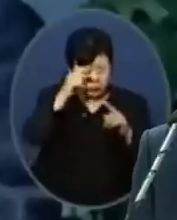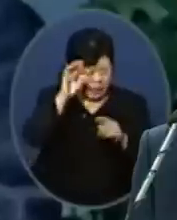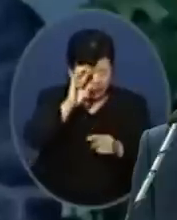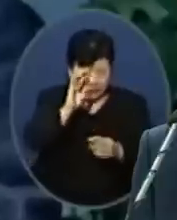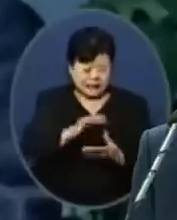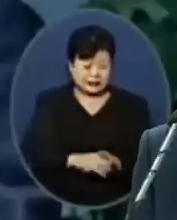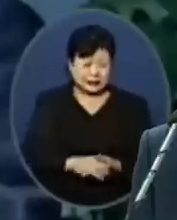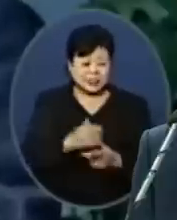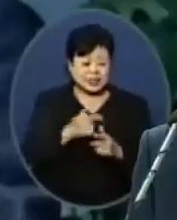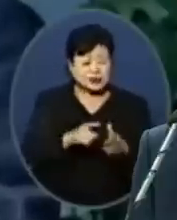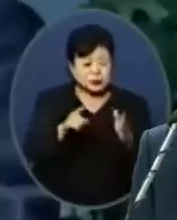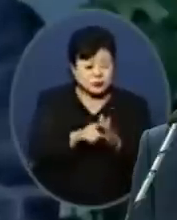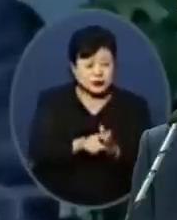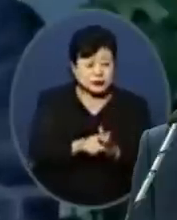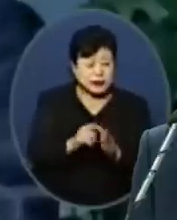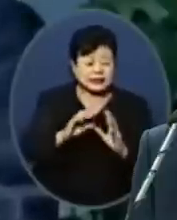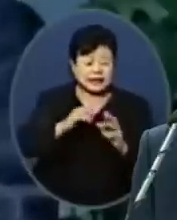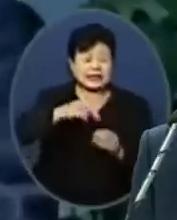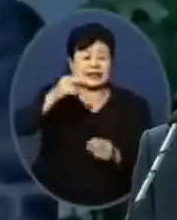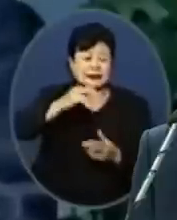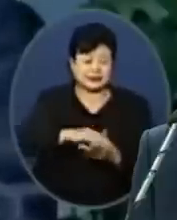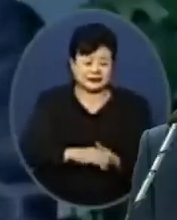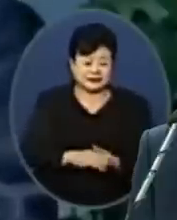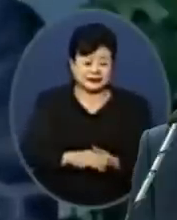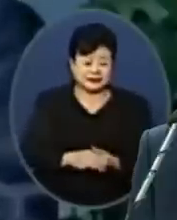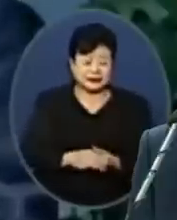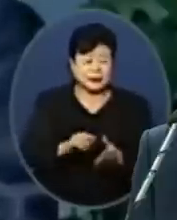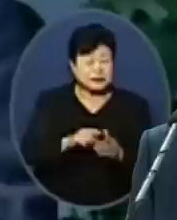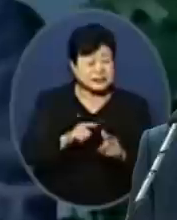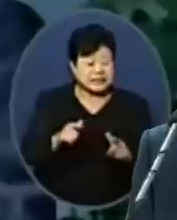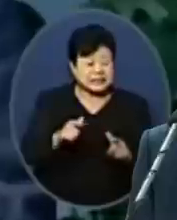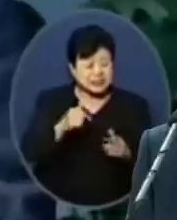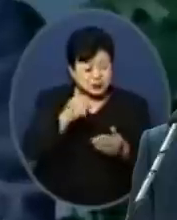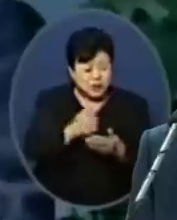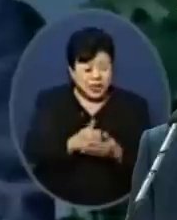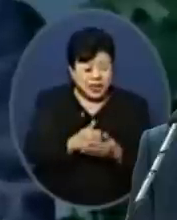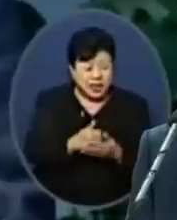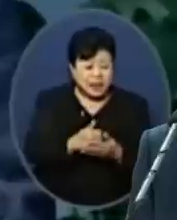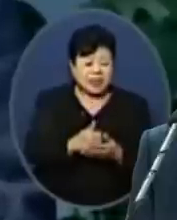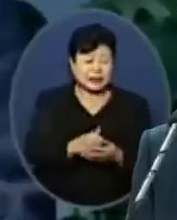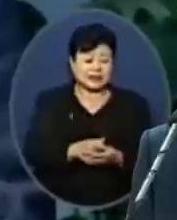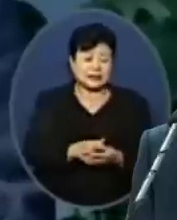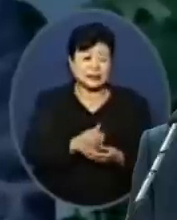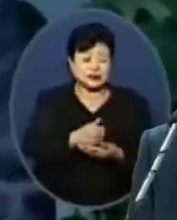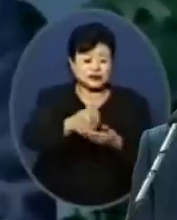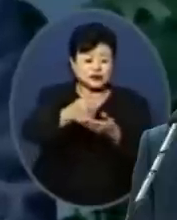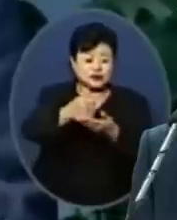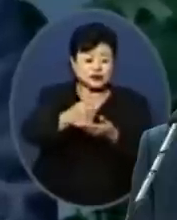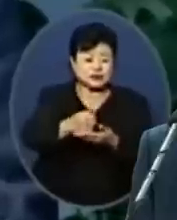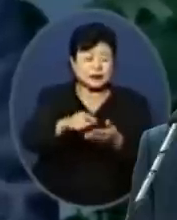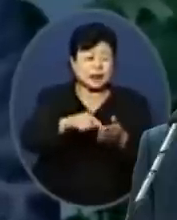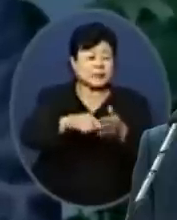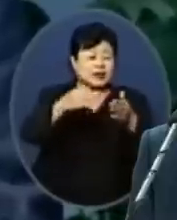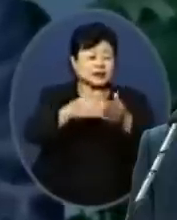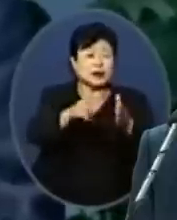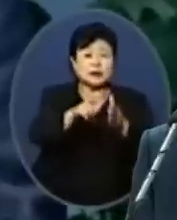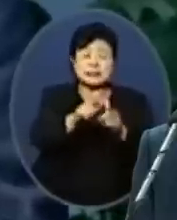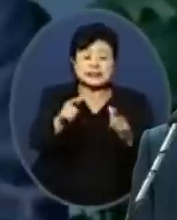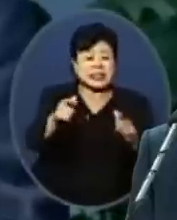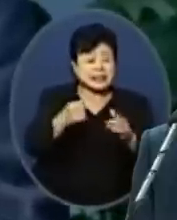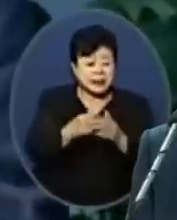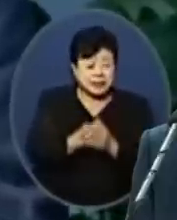갑니다. 예수를 믿으면 다 청산되니까. 그러나 안 믿는 죄는 주님이 다 청산하는 것을 안